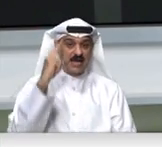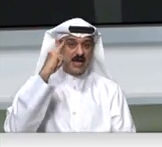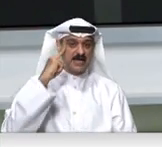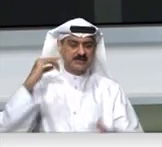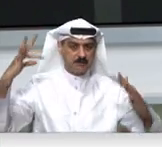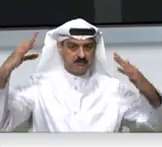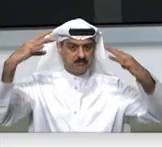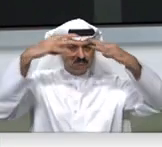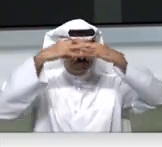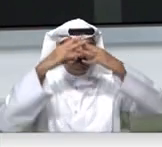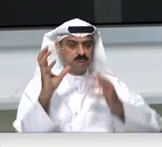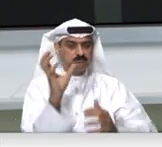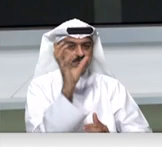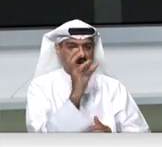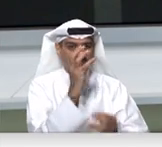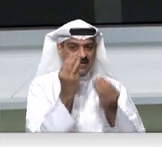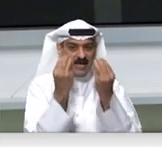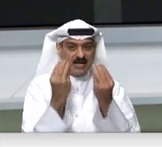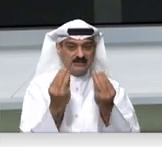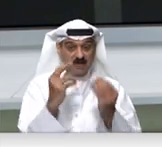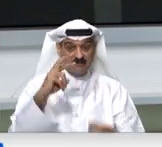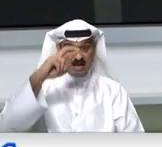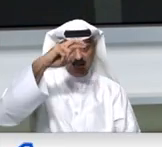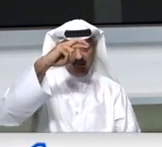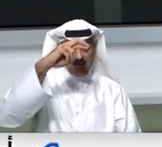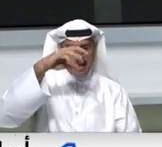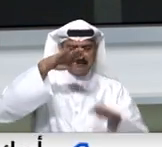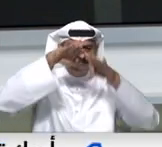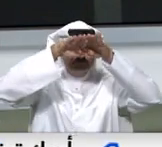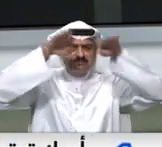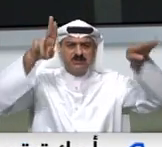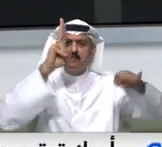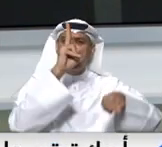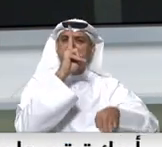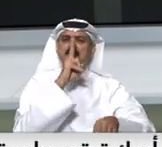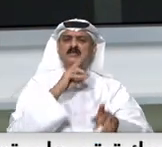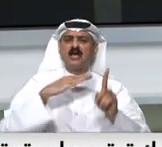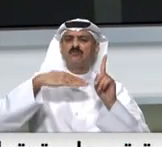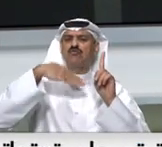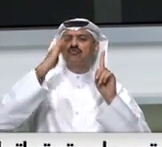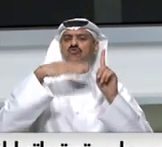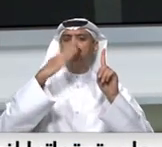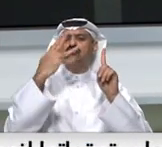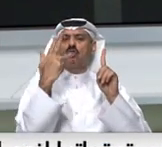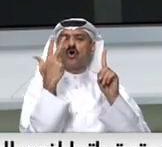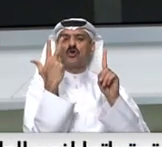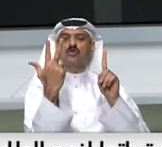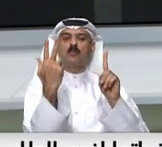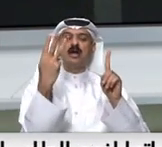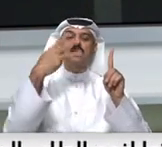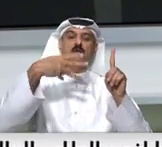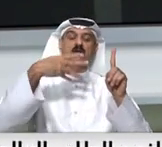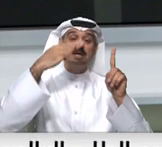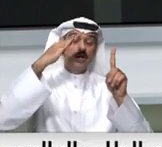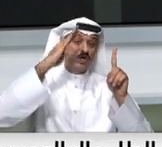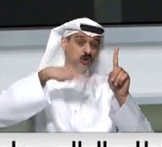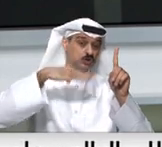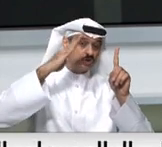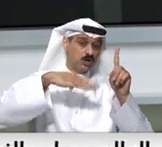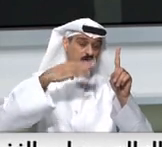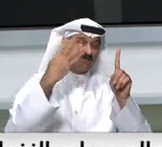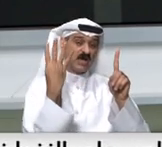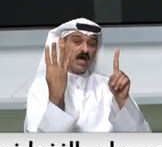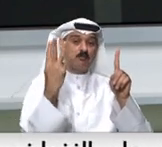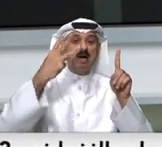لكن راح يتراجع بشكل ملحوظ في يوم الاحد سمه صافيه 48 العظمى والصغرى 34 معها وكوس ايضا يستمر ويانا خفيفه